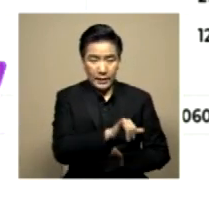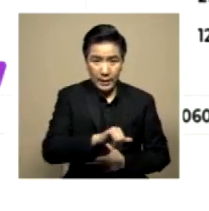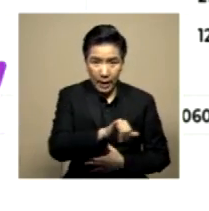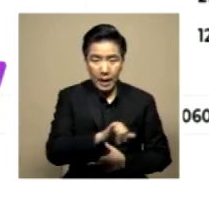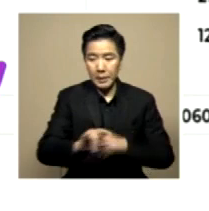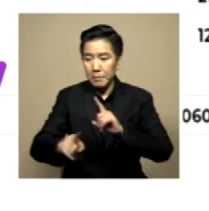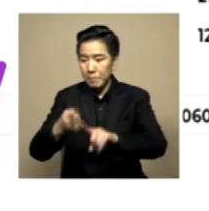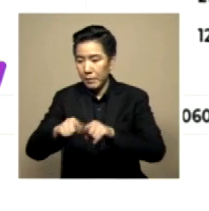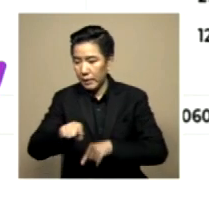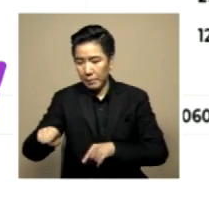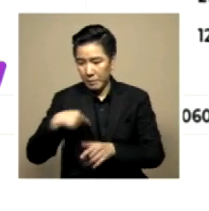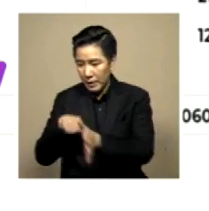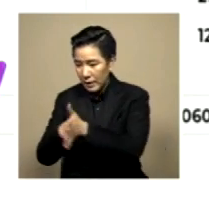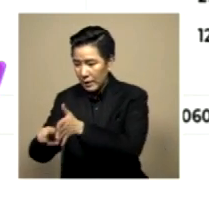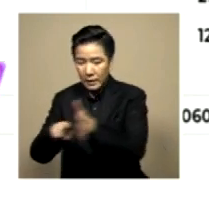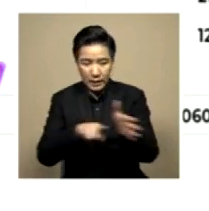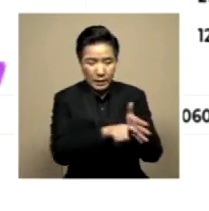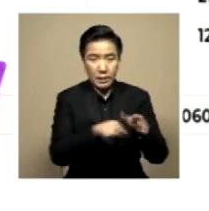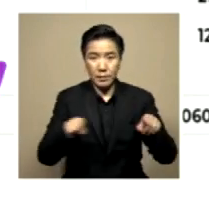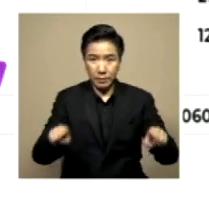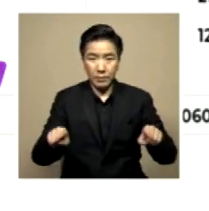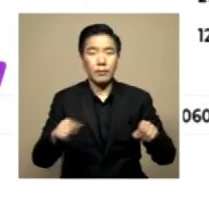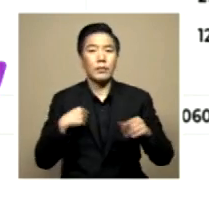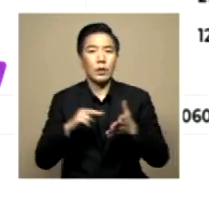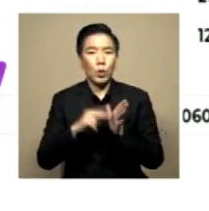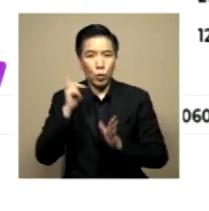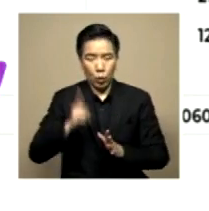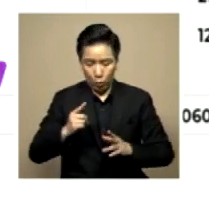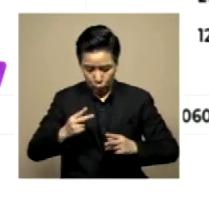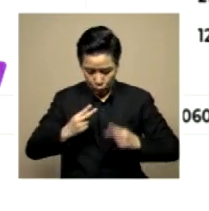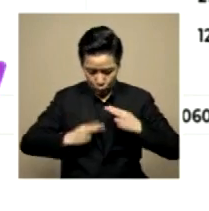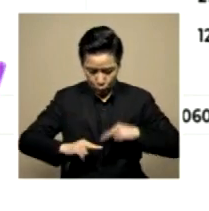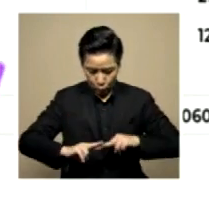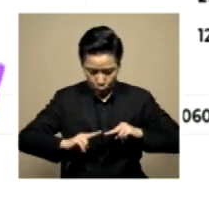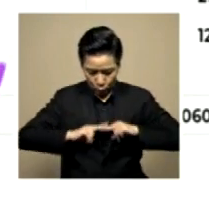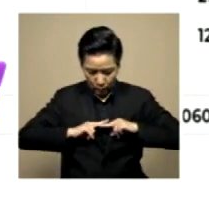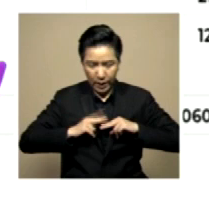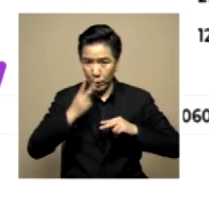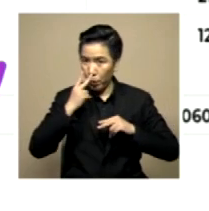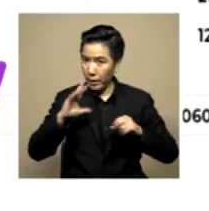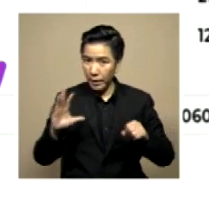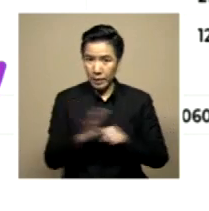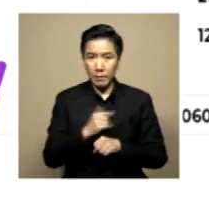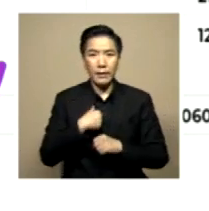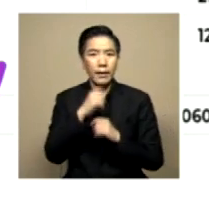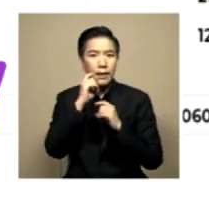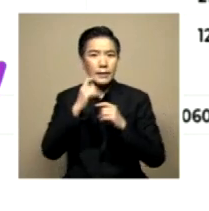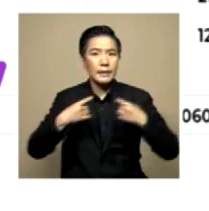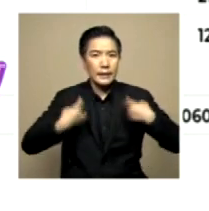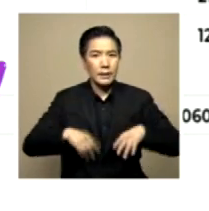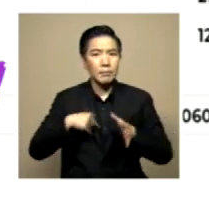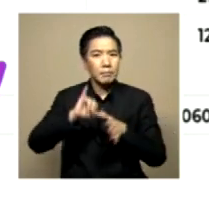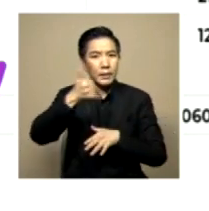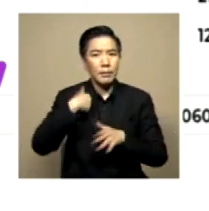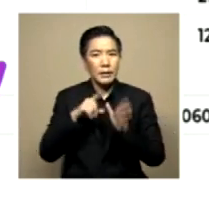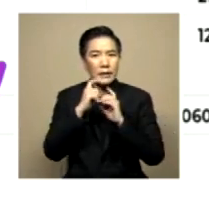คะก็คือคนที่กลับจากต่างประเทศเนี่ยมีแนวโน้มเพิ่มมากขึ้นสาเหตุส่วนหนึ่งก็เพราะผู้ที่เดินท